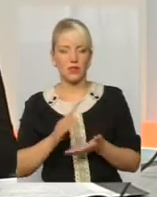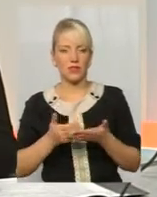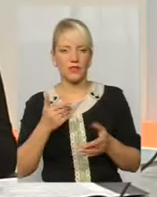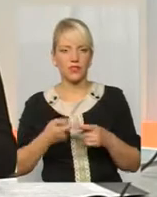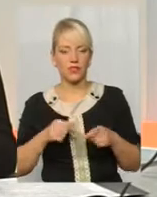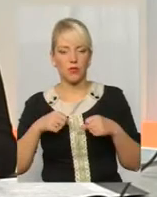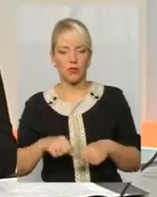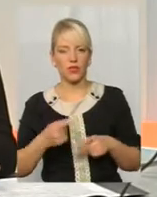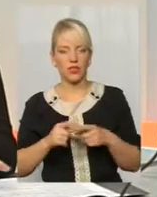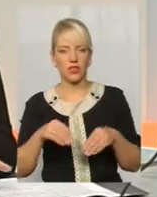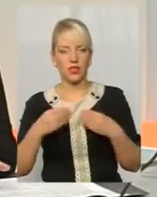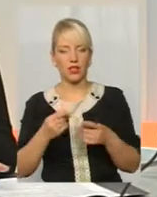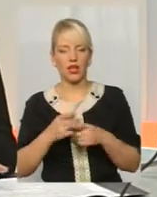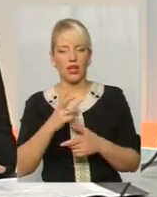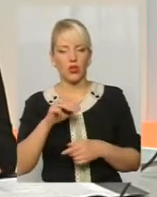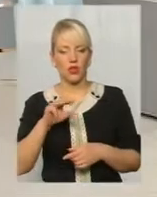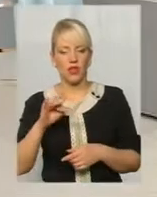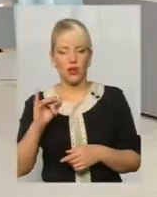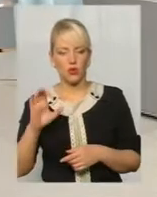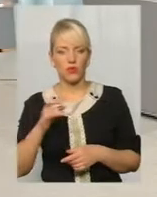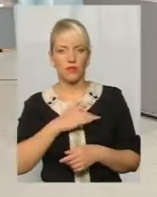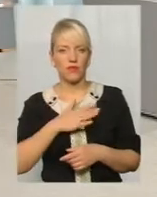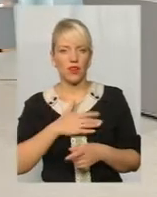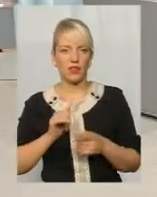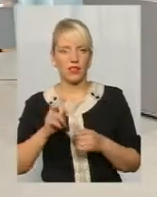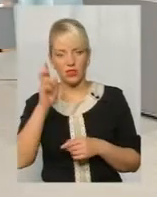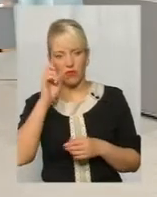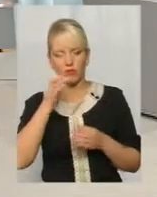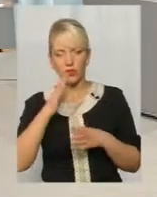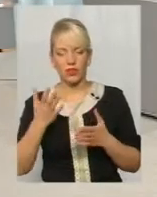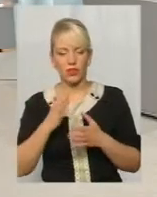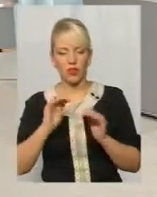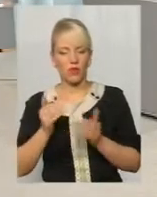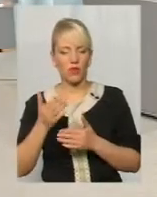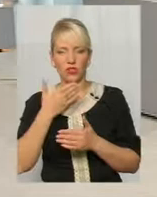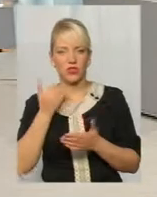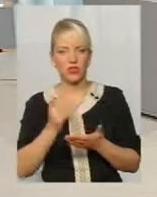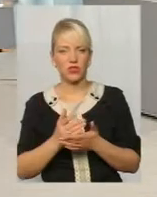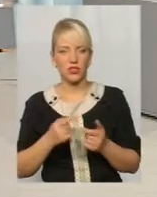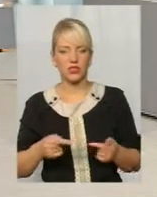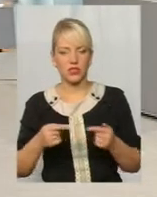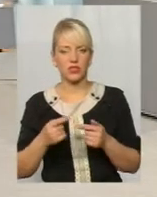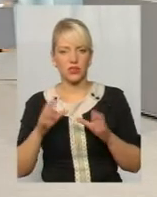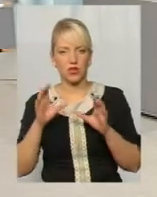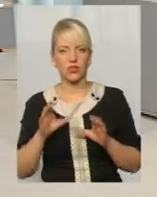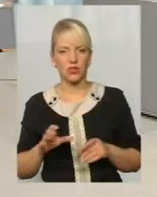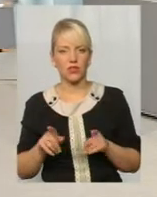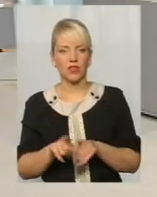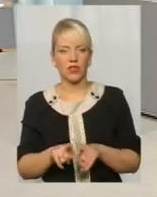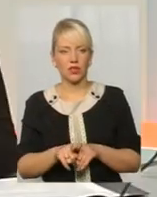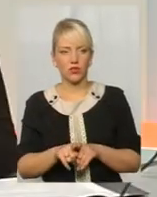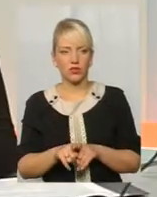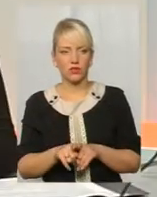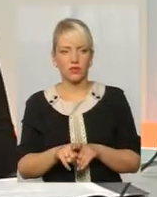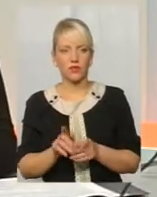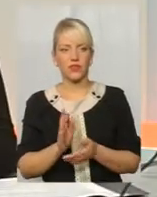дійсно наділені нотаріуси, як приватні, так і державні. Будь-яких обмежень не існує згідно чинного законодавства. Крім цього,